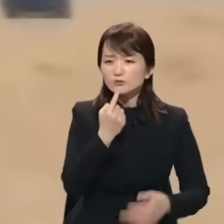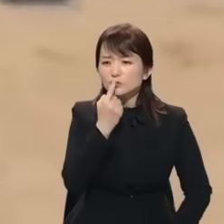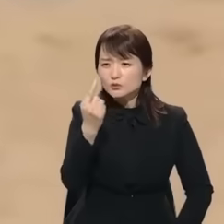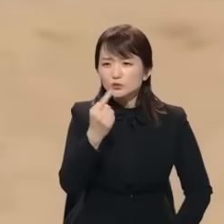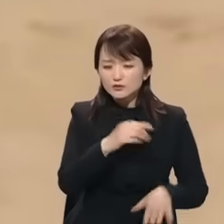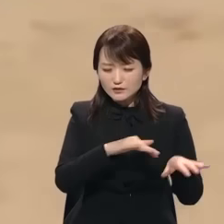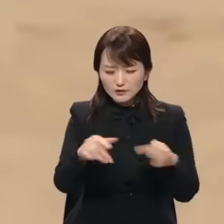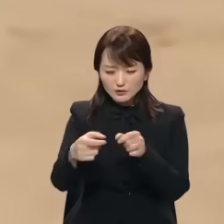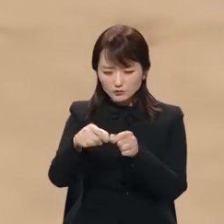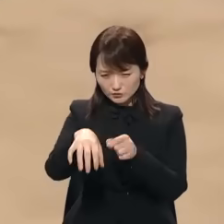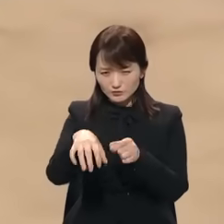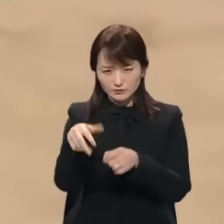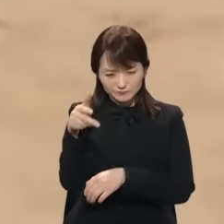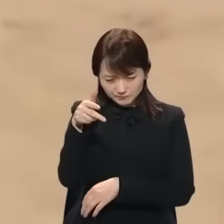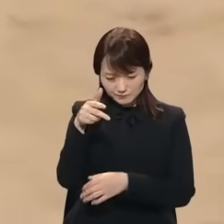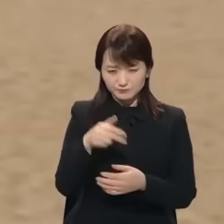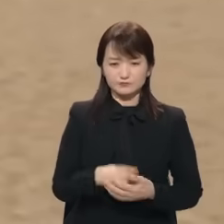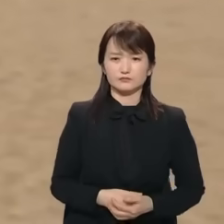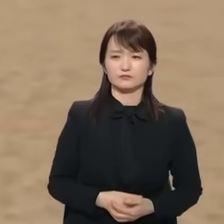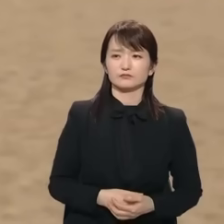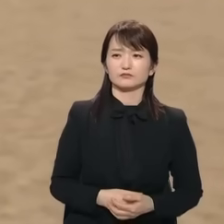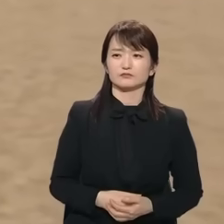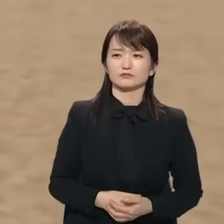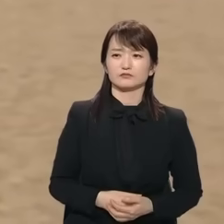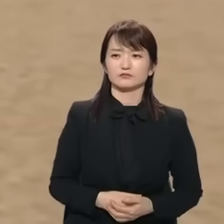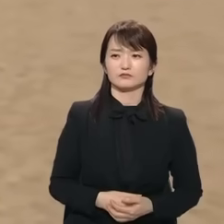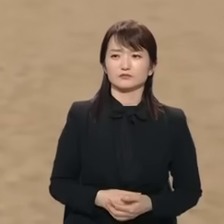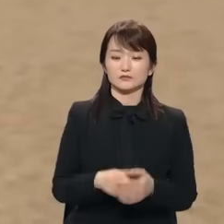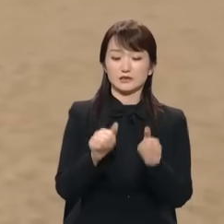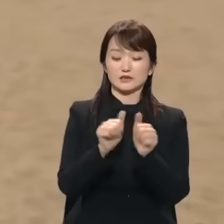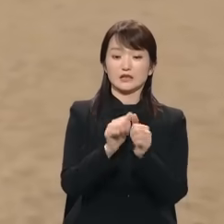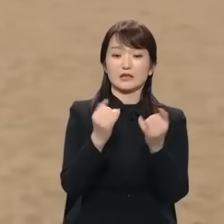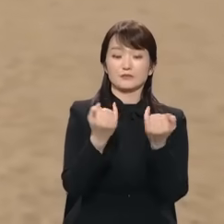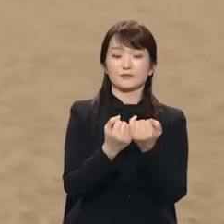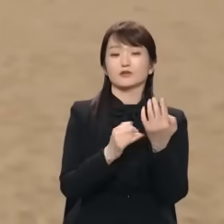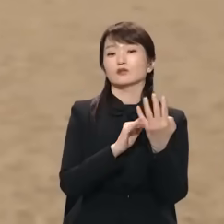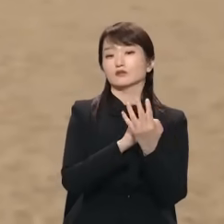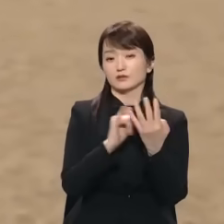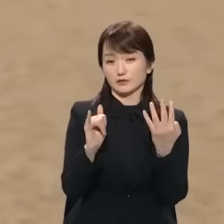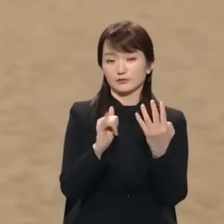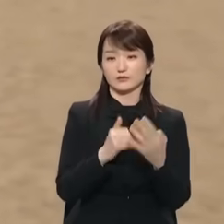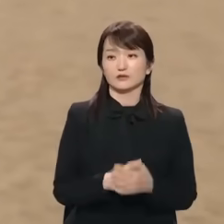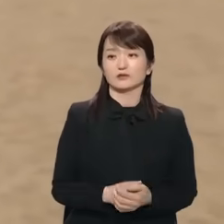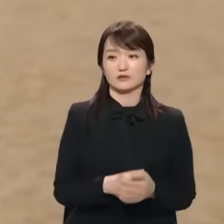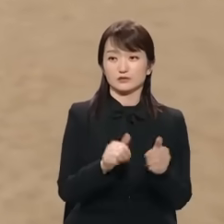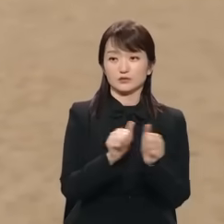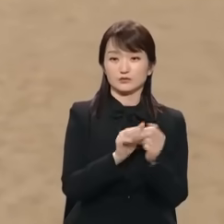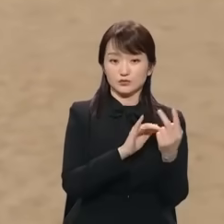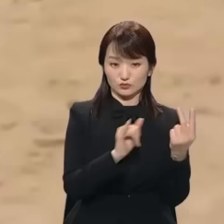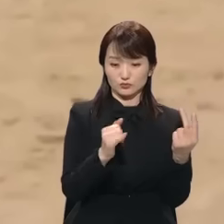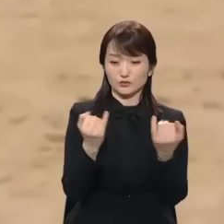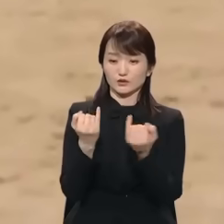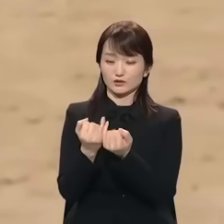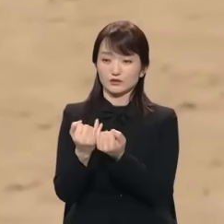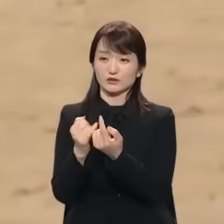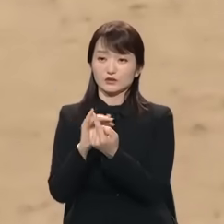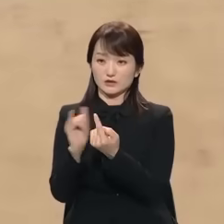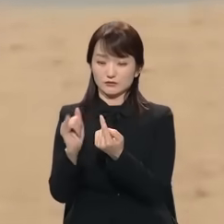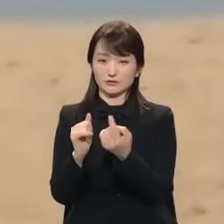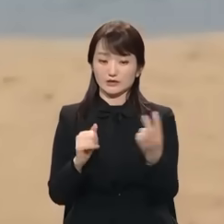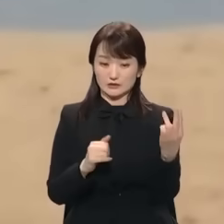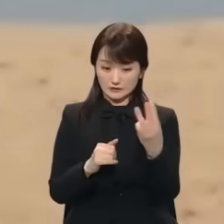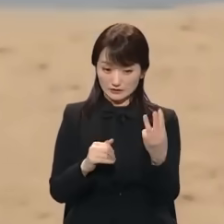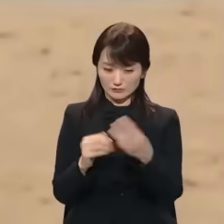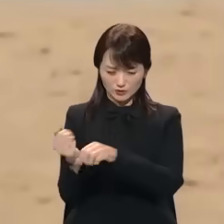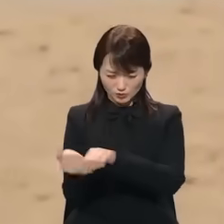해수욕장이고 지금 보신 것처럼 원래 화면은 안 잡히는데 남녀네 명이라고 합니다 그런데 남성 두 명하고 여성 한 명이 골프 연습을 하고